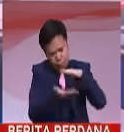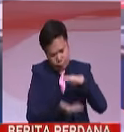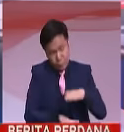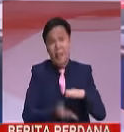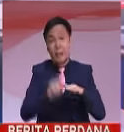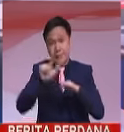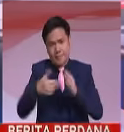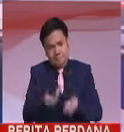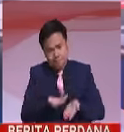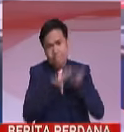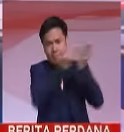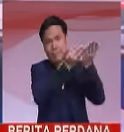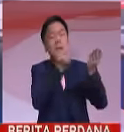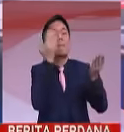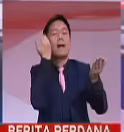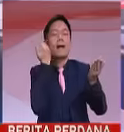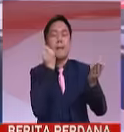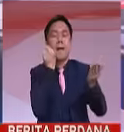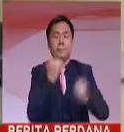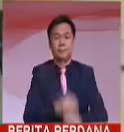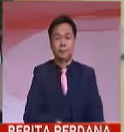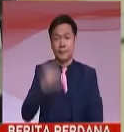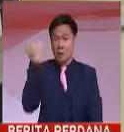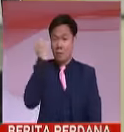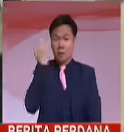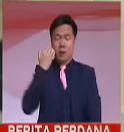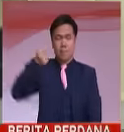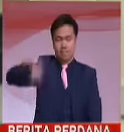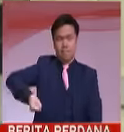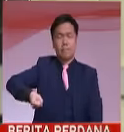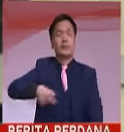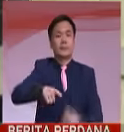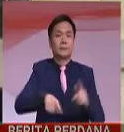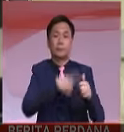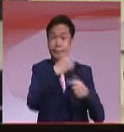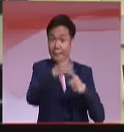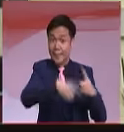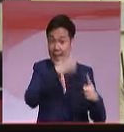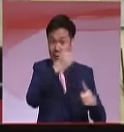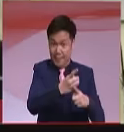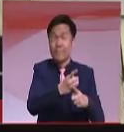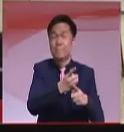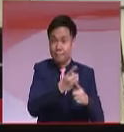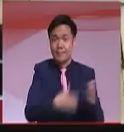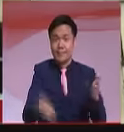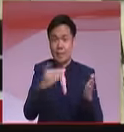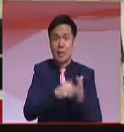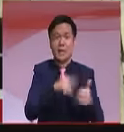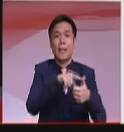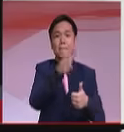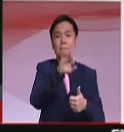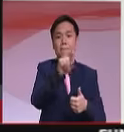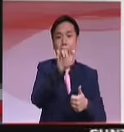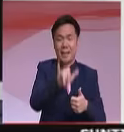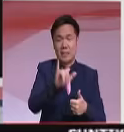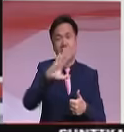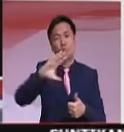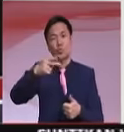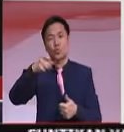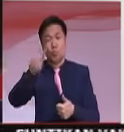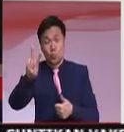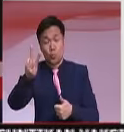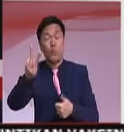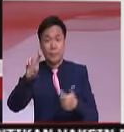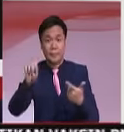kepada mahkamah Hakim turut menetapkan tarif Samuel bagi sebutan kiss melibatkan Betty chugach change